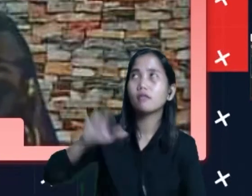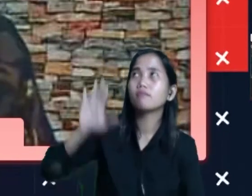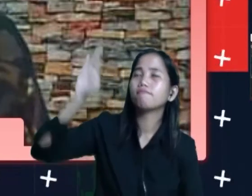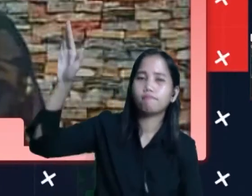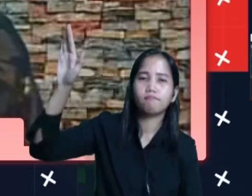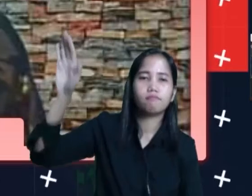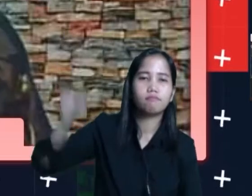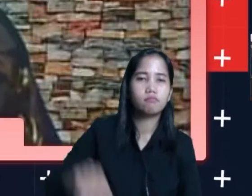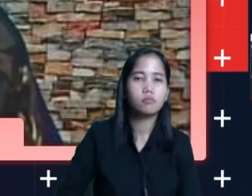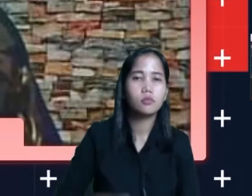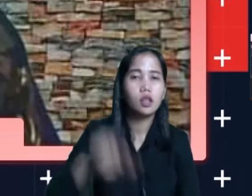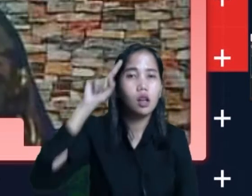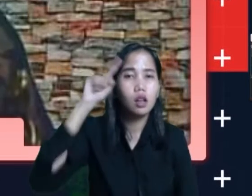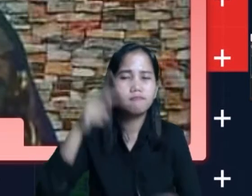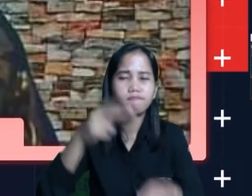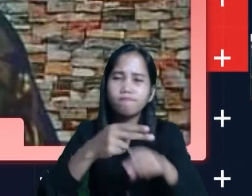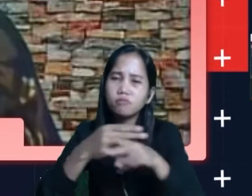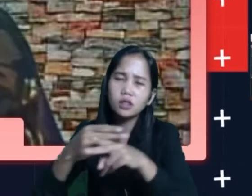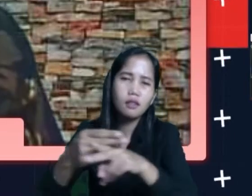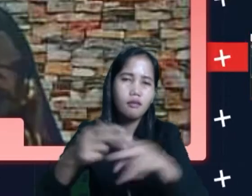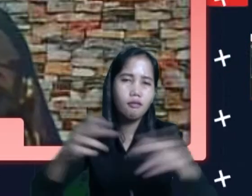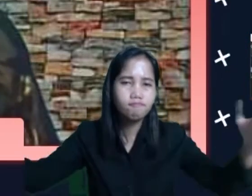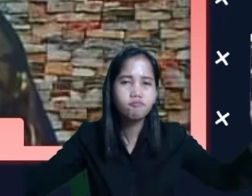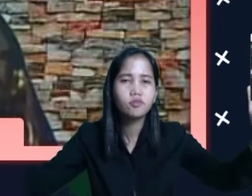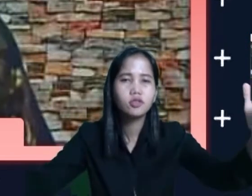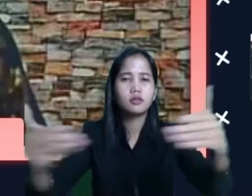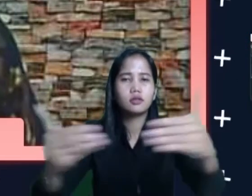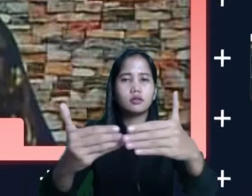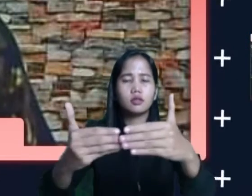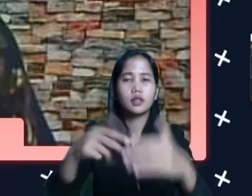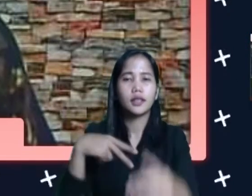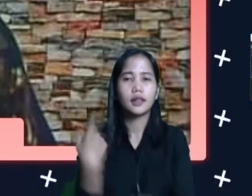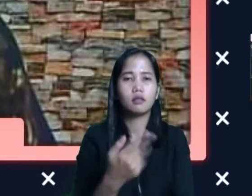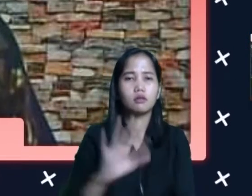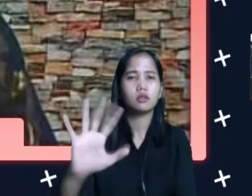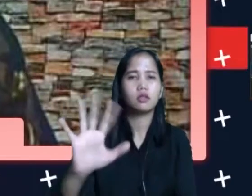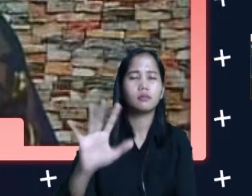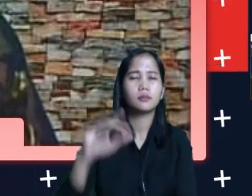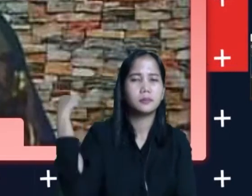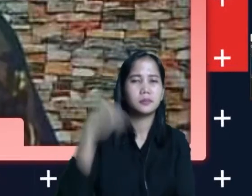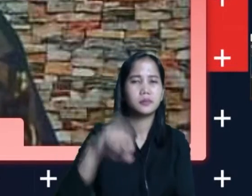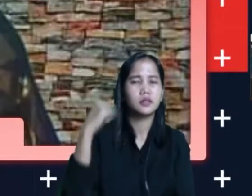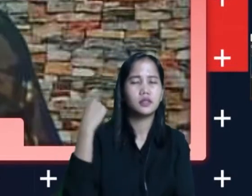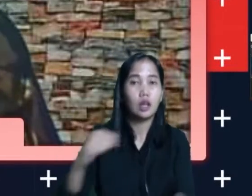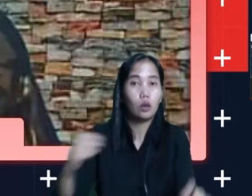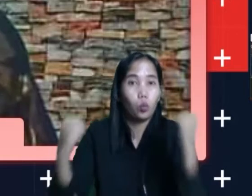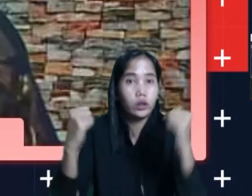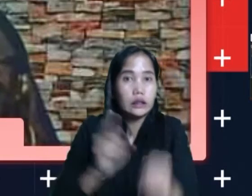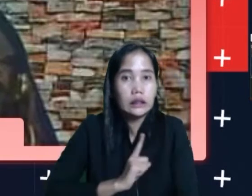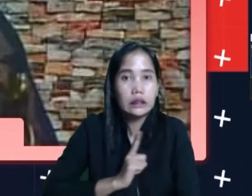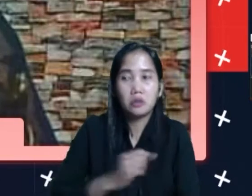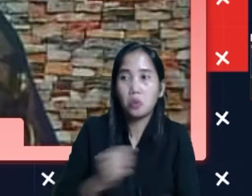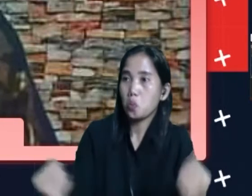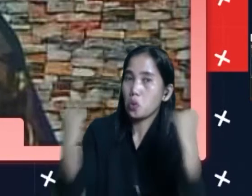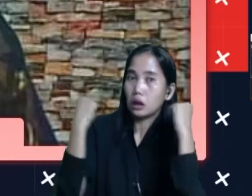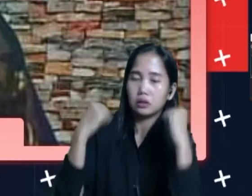dengan kekuatan kita sendiri. Supaya kita bisa percaya kepada Allah juga, kita mesti minta tolong Allah supaya tolong kita